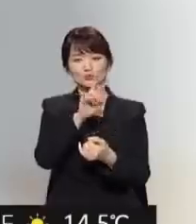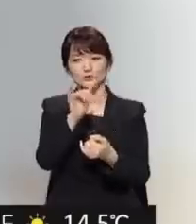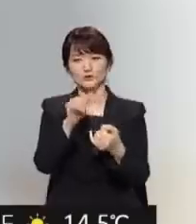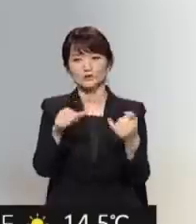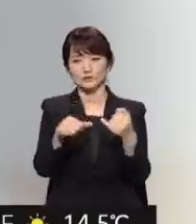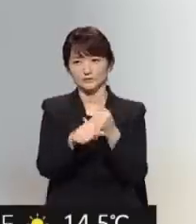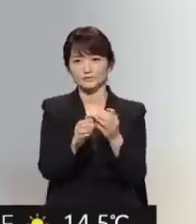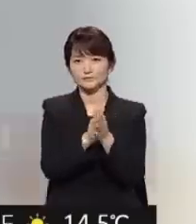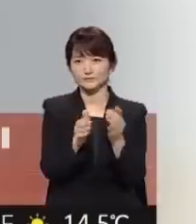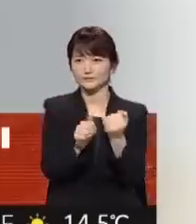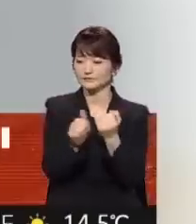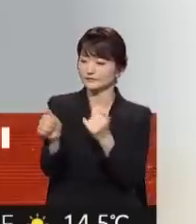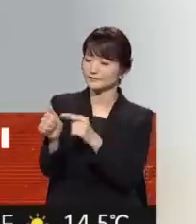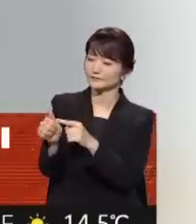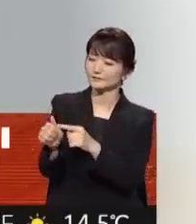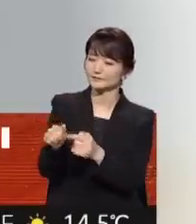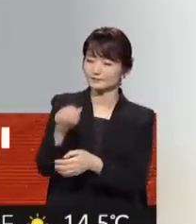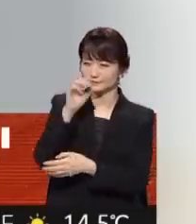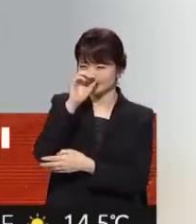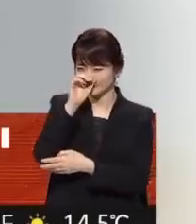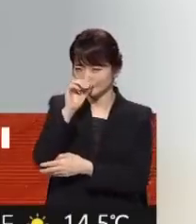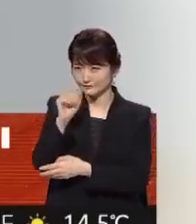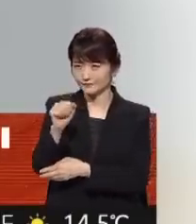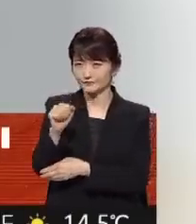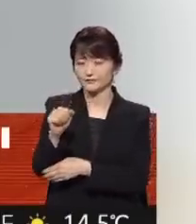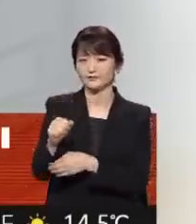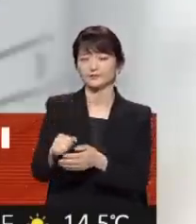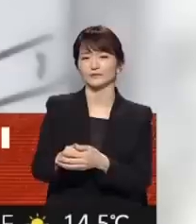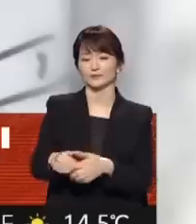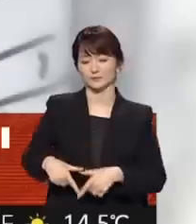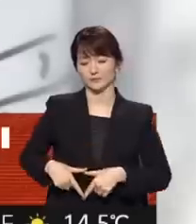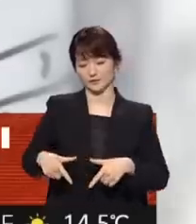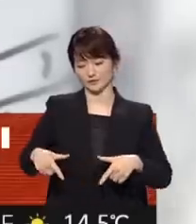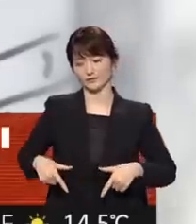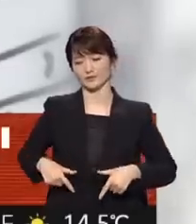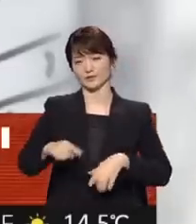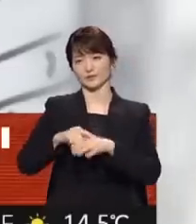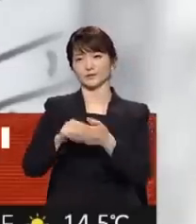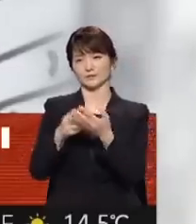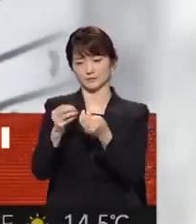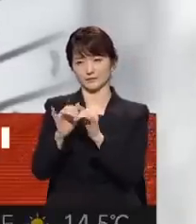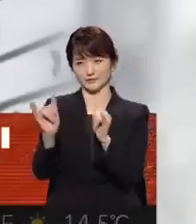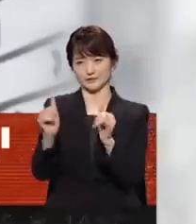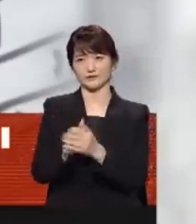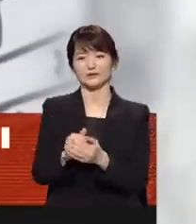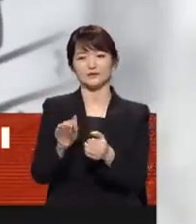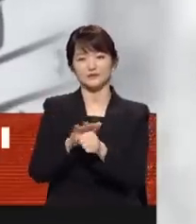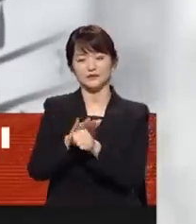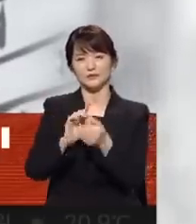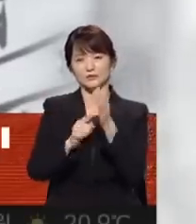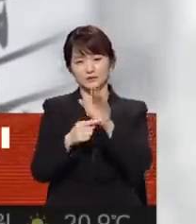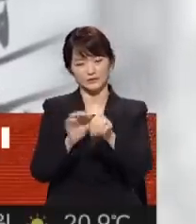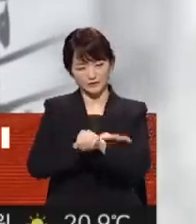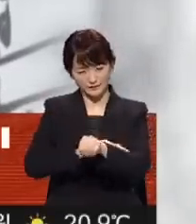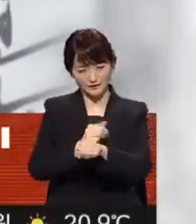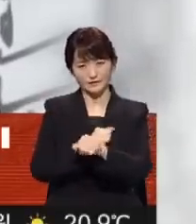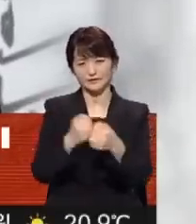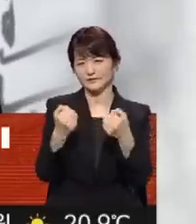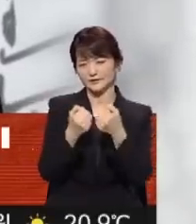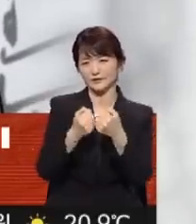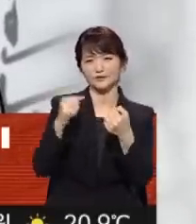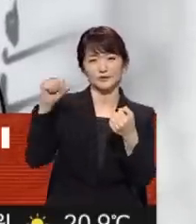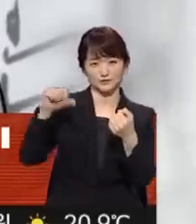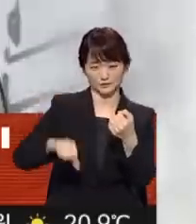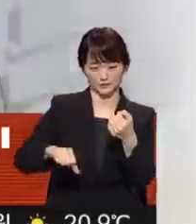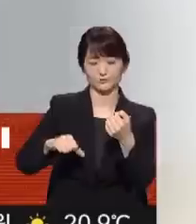이 남편은 굉장히 자상하고 다정한 타입이었습니다. 사랑 표현도 자주 하고 애교도 많고 싸워도 항상 져주면서 그야말로 헌신적인